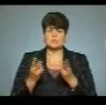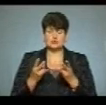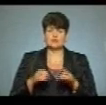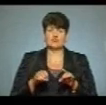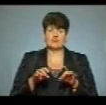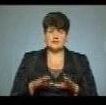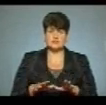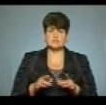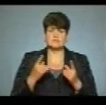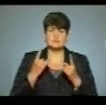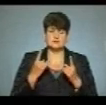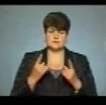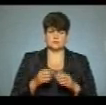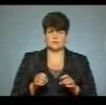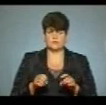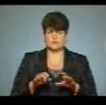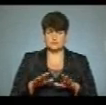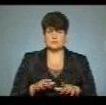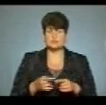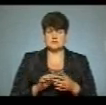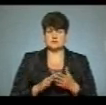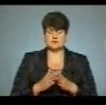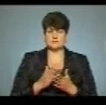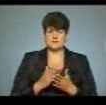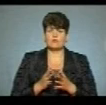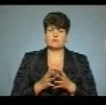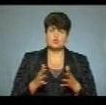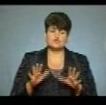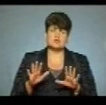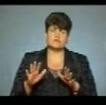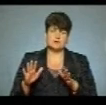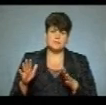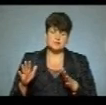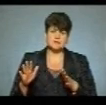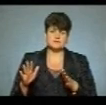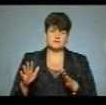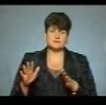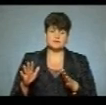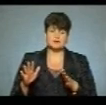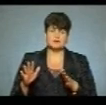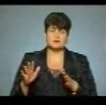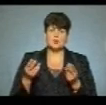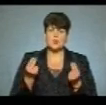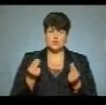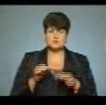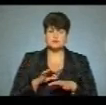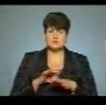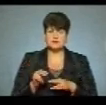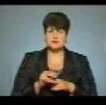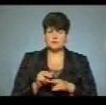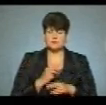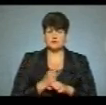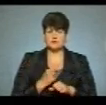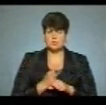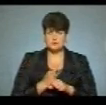вирішення в глобальному питанні, бо така ситуація існує. В більшості випадків, якщо коштів на проведення ремонтних робіт